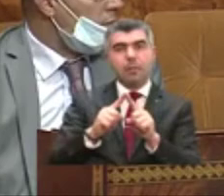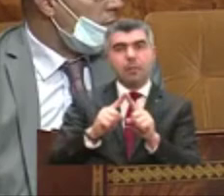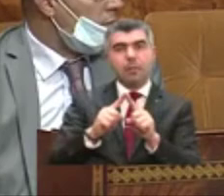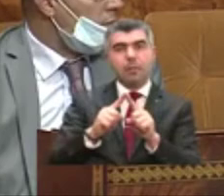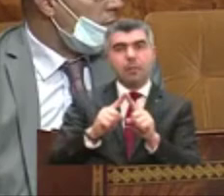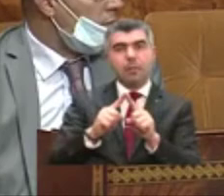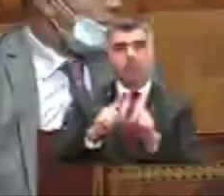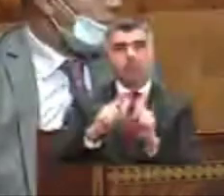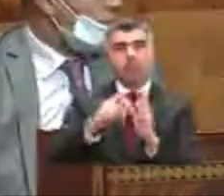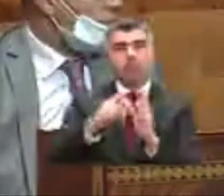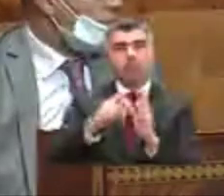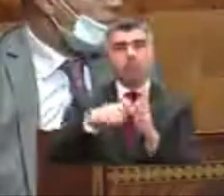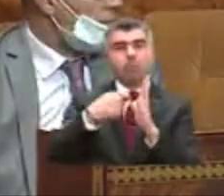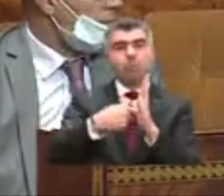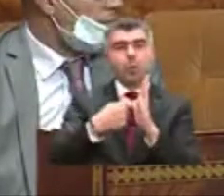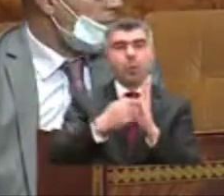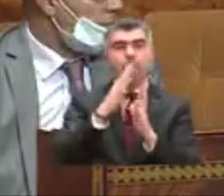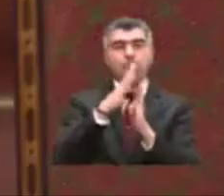للتزويد بالماء الشرب والماء